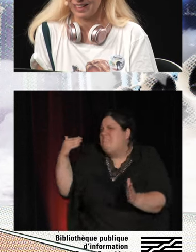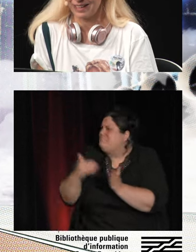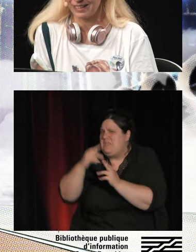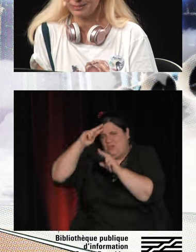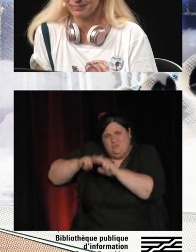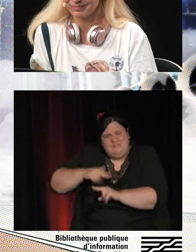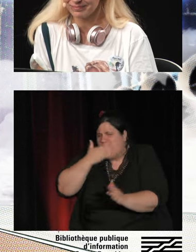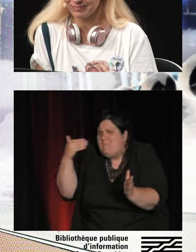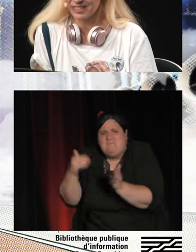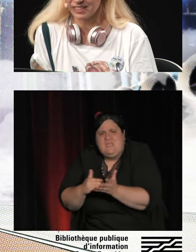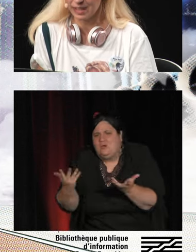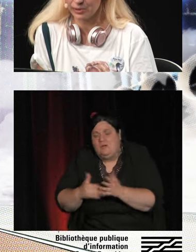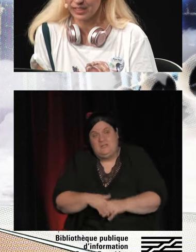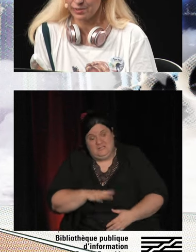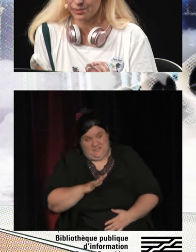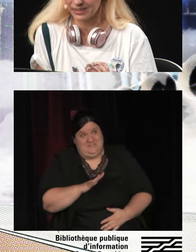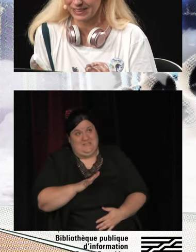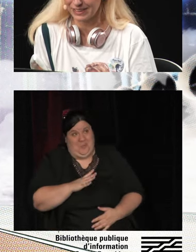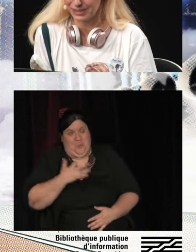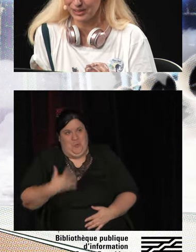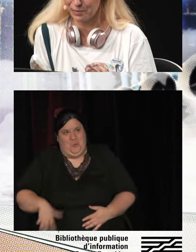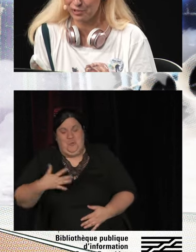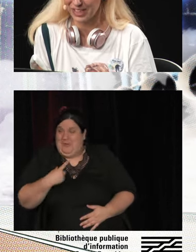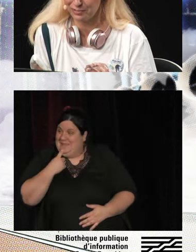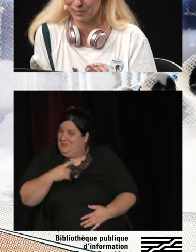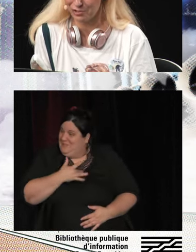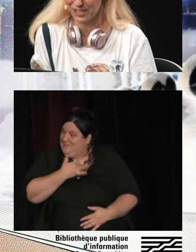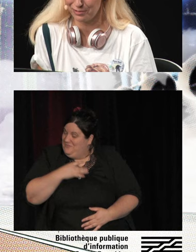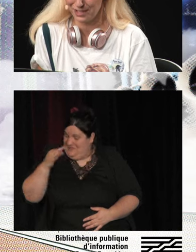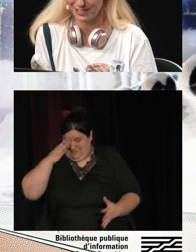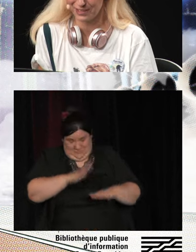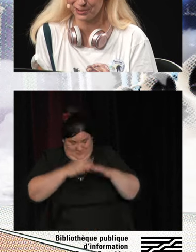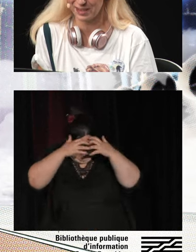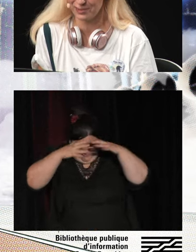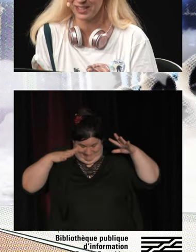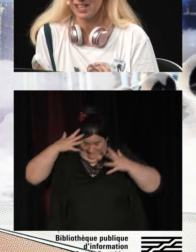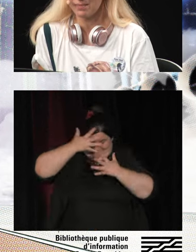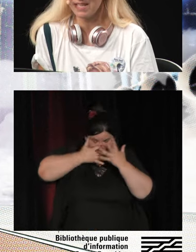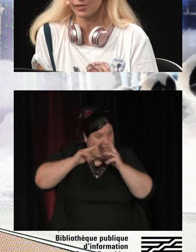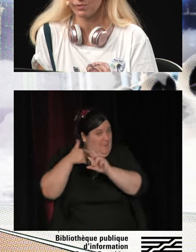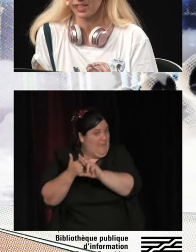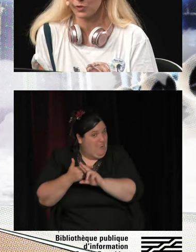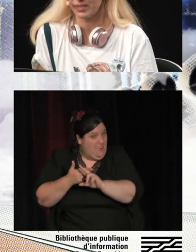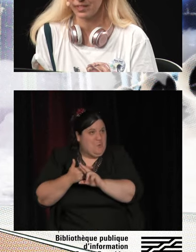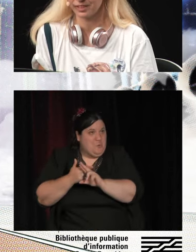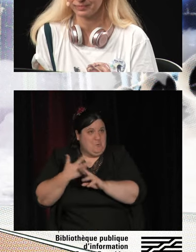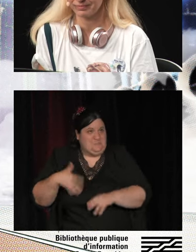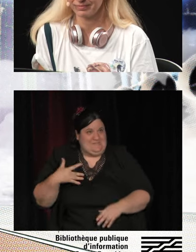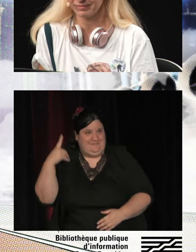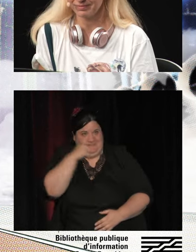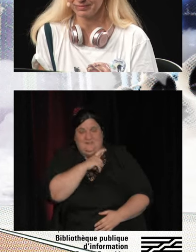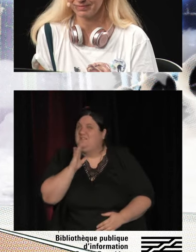Oh là là, c'est une très bonne question, et comme je suis en train de faire 1000 choses à la fois, ça va être très dur de répondre. Meilleur souvenir de